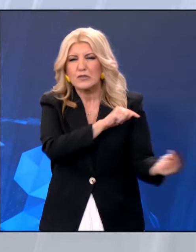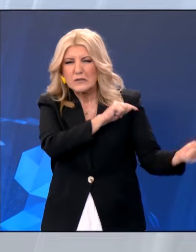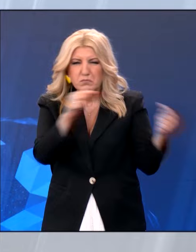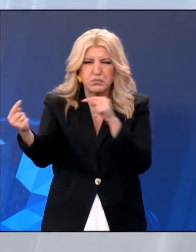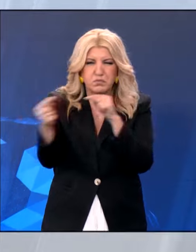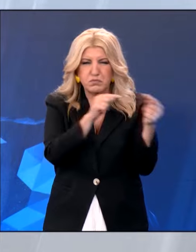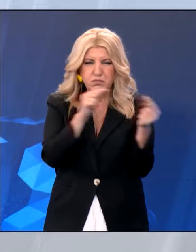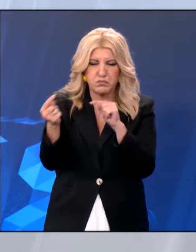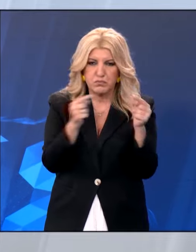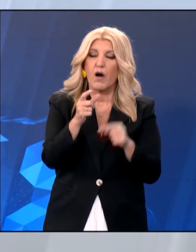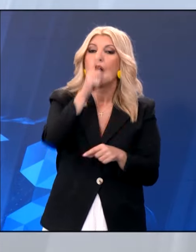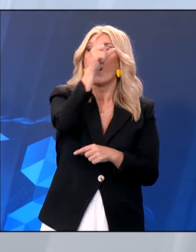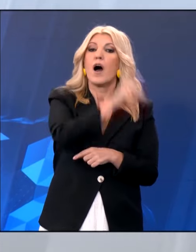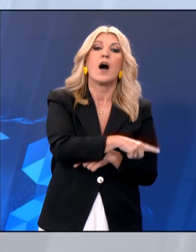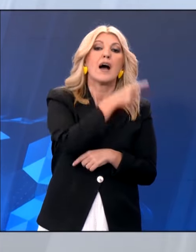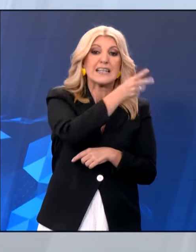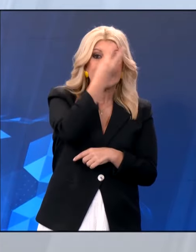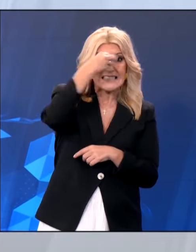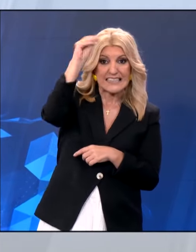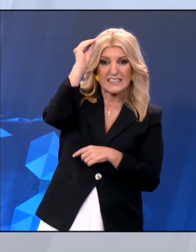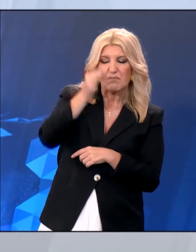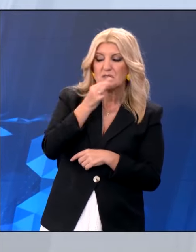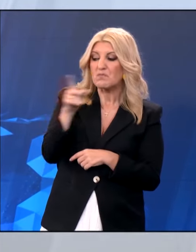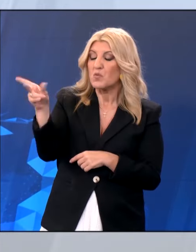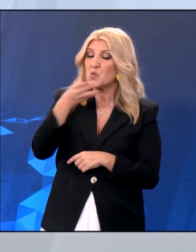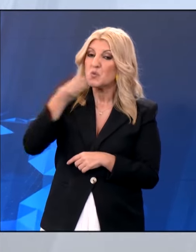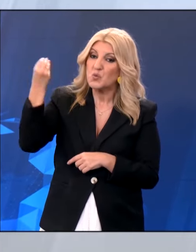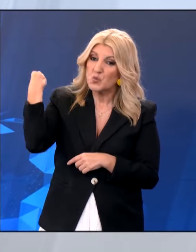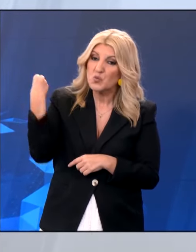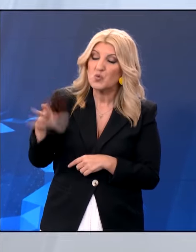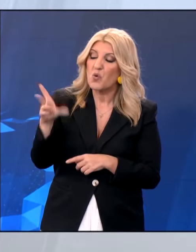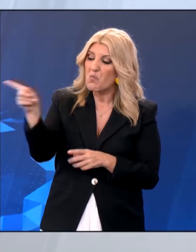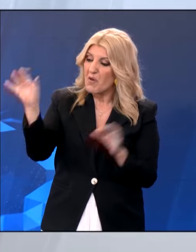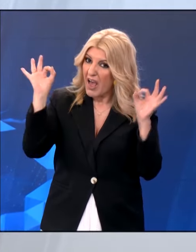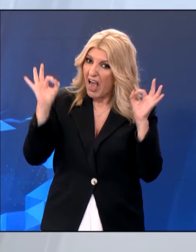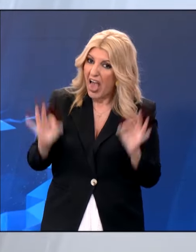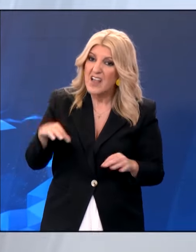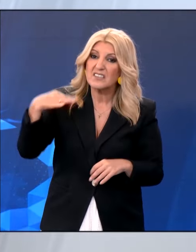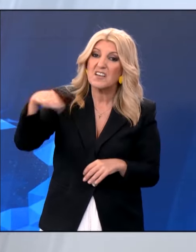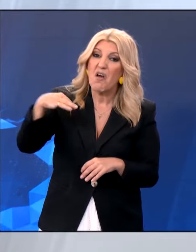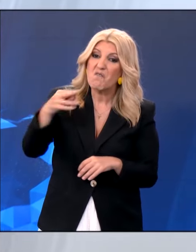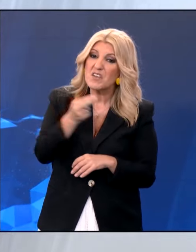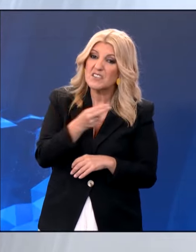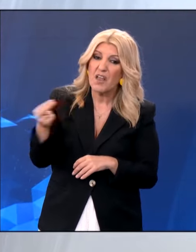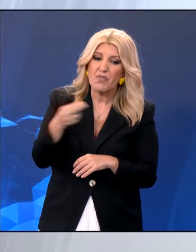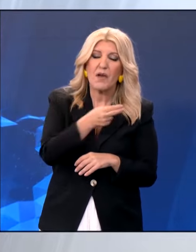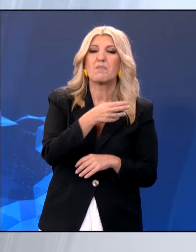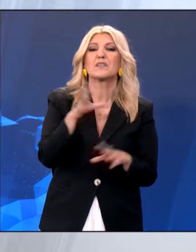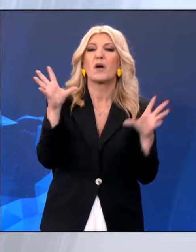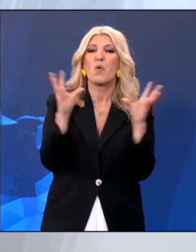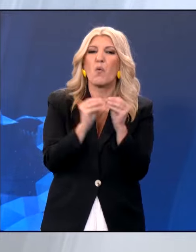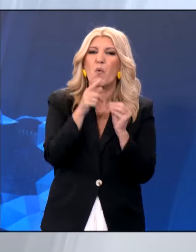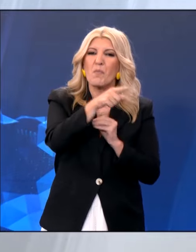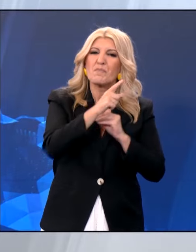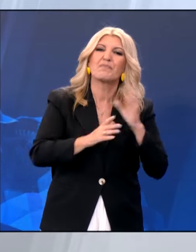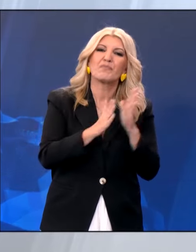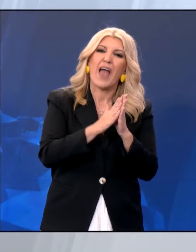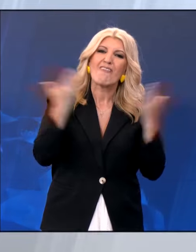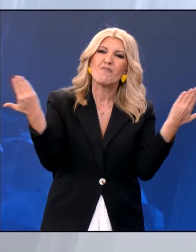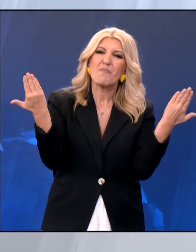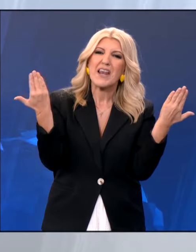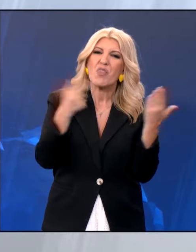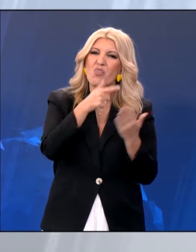του χαρακτήρισε χυδαίο τον τρόπο που η Κουμουνδούρου χειρίζεται ευαίσθητα θέματα, όπως αυτό που αφορά τους εργαζομένους στην